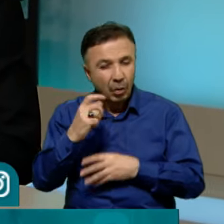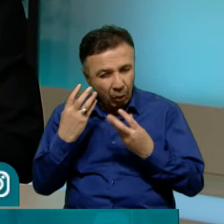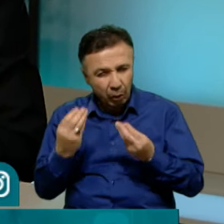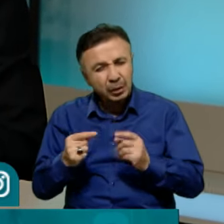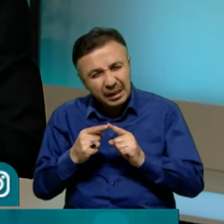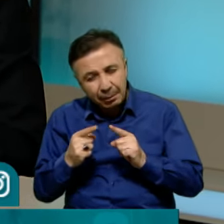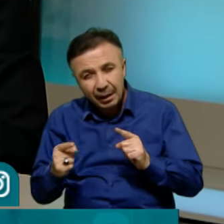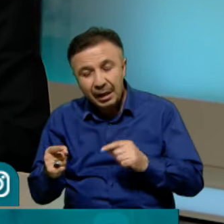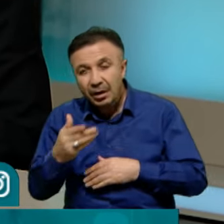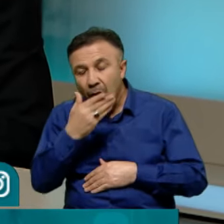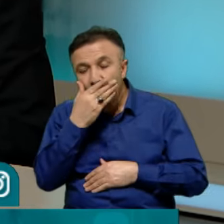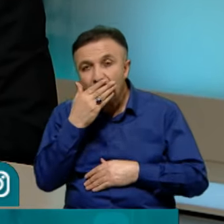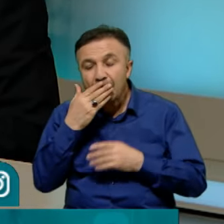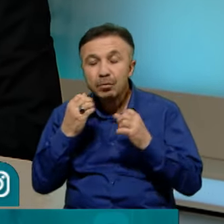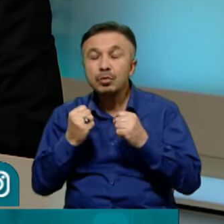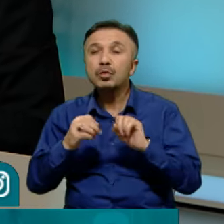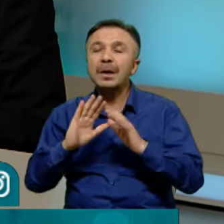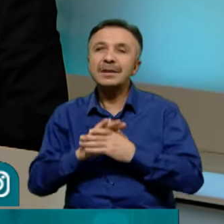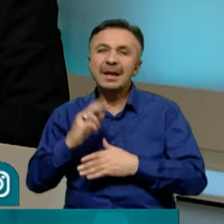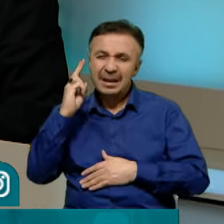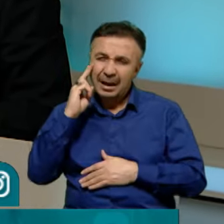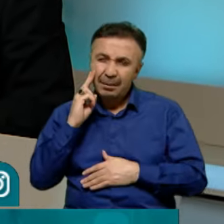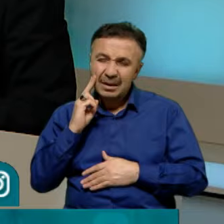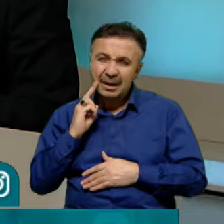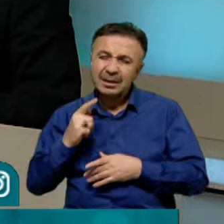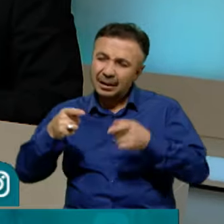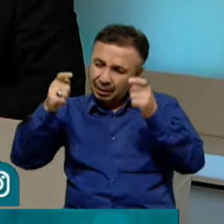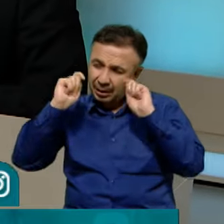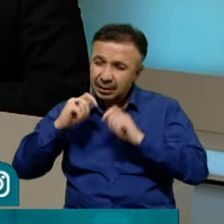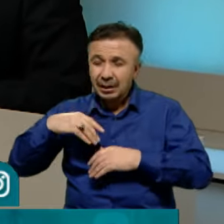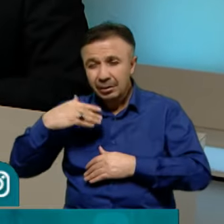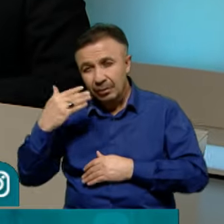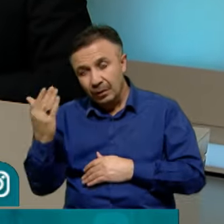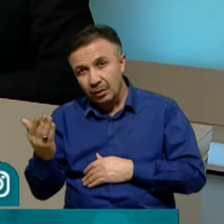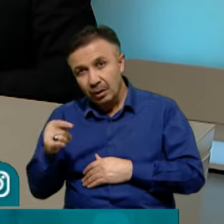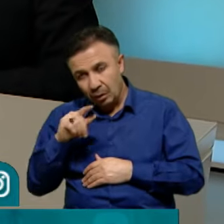oruç tutacak durumu değil. Temizlendiği andan itibaren o gün de dahil